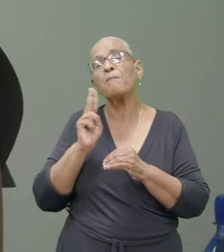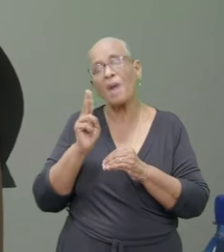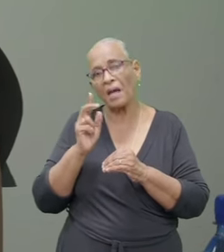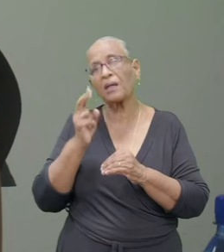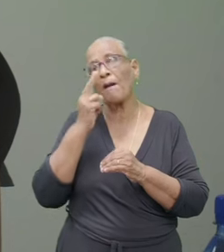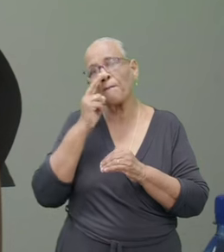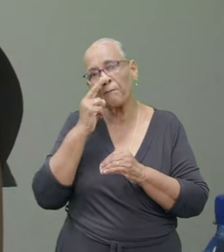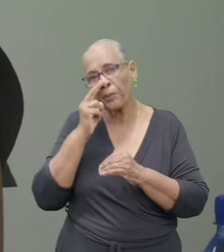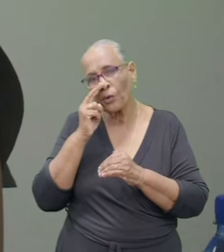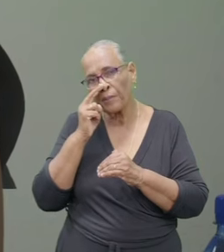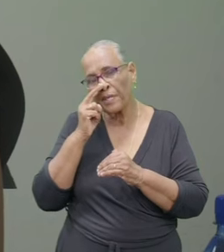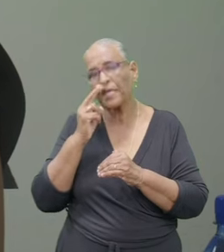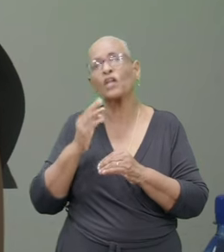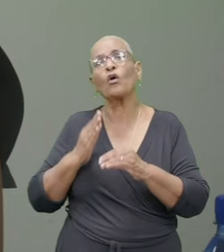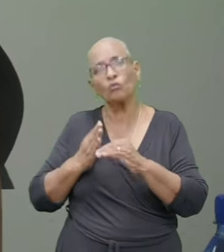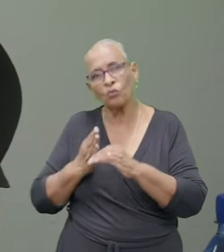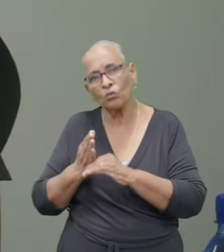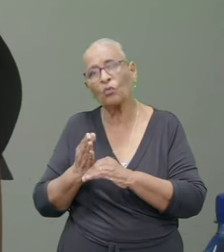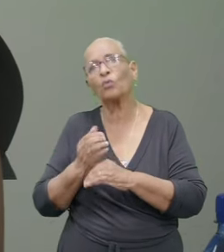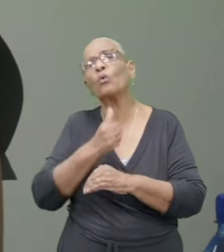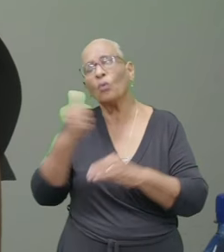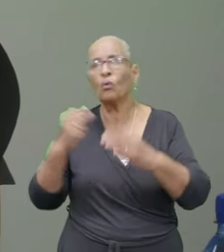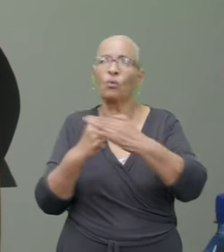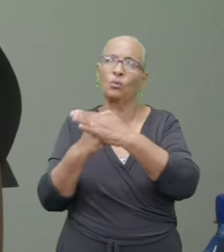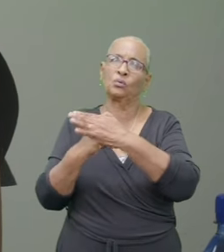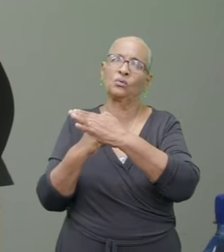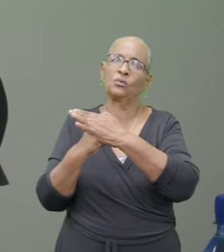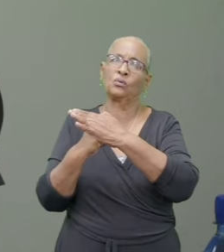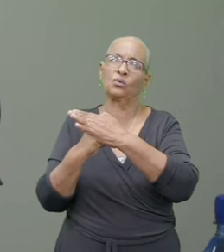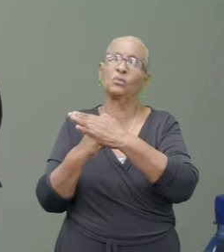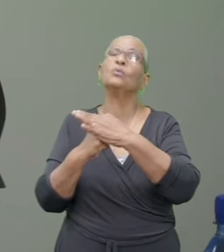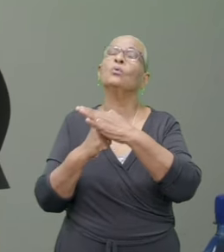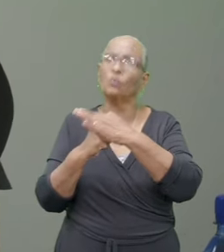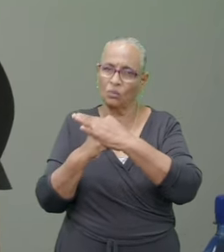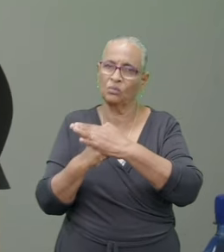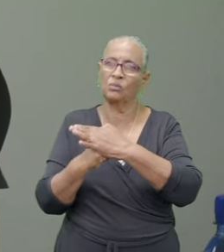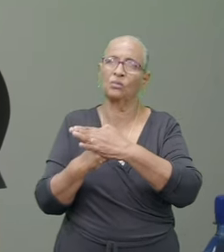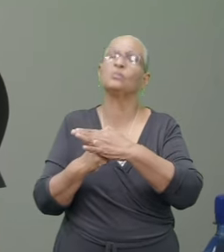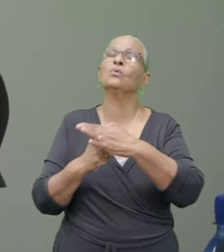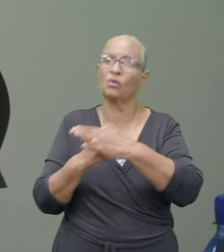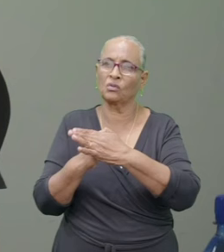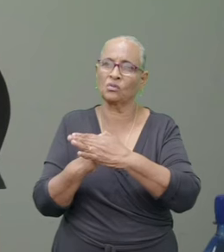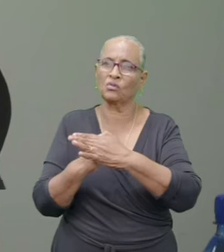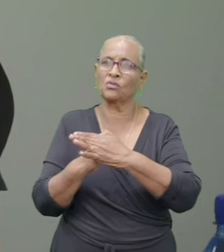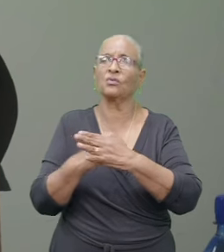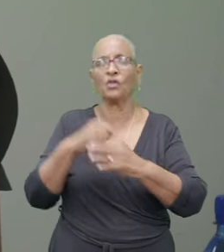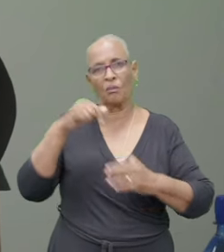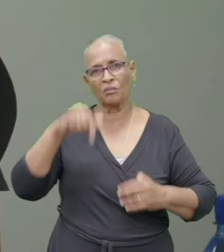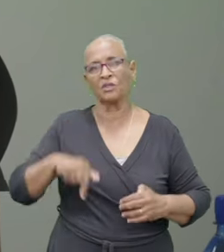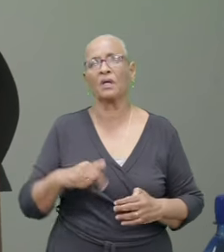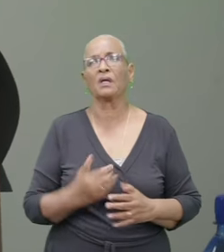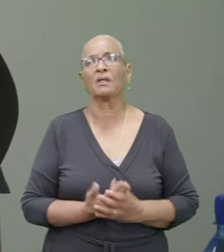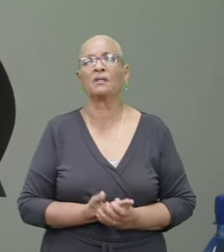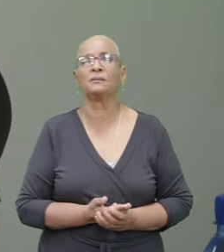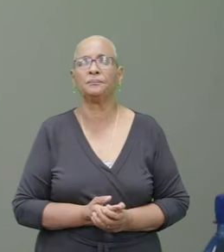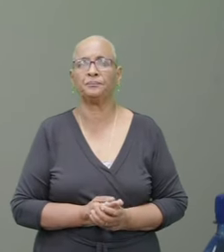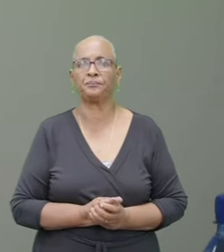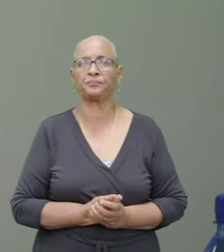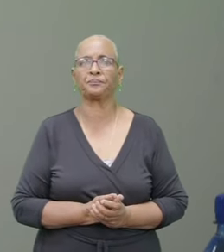veel ondersteunend data. Als je dus gegeven moment, zoals u de vraag gesteld heeft, daar gericht antwoord op zou willen